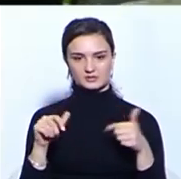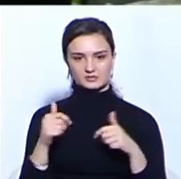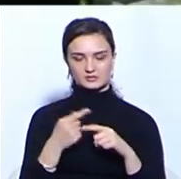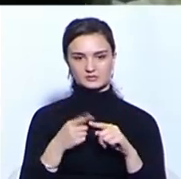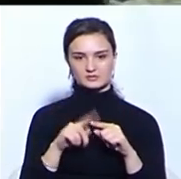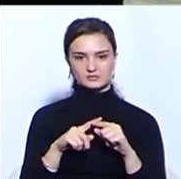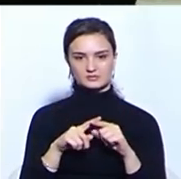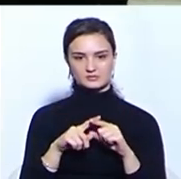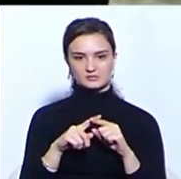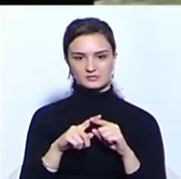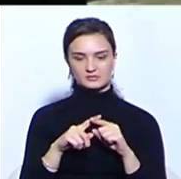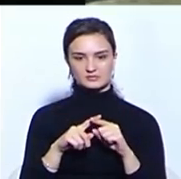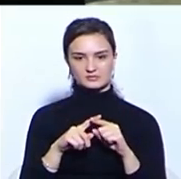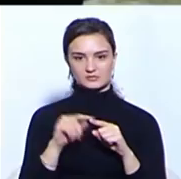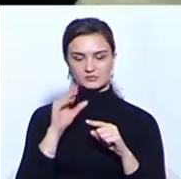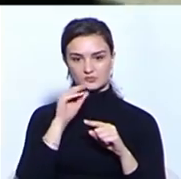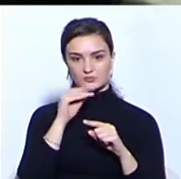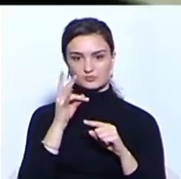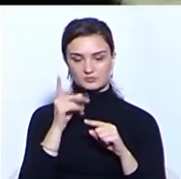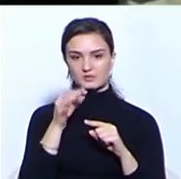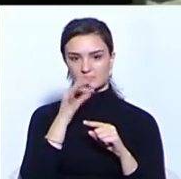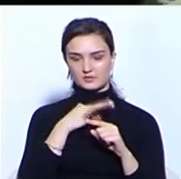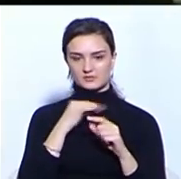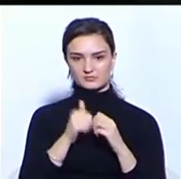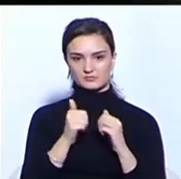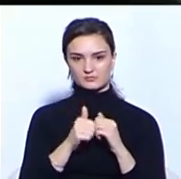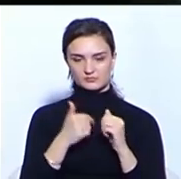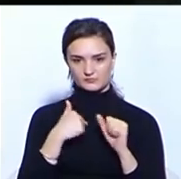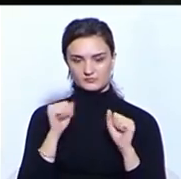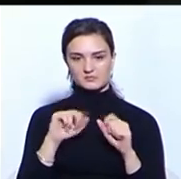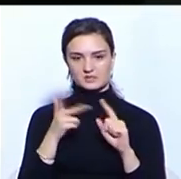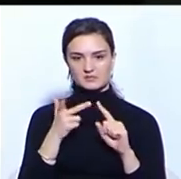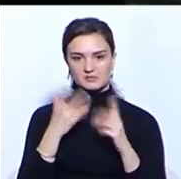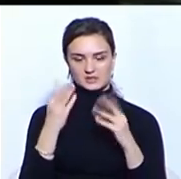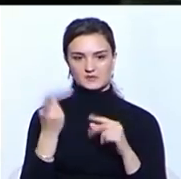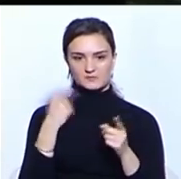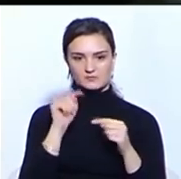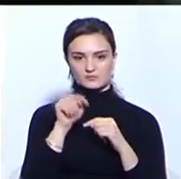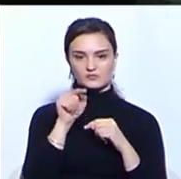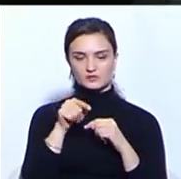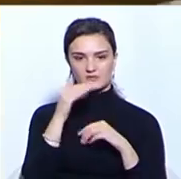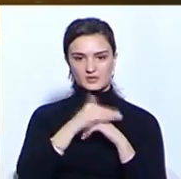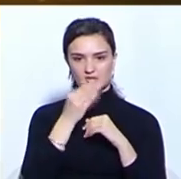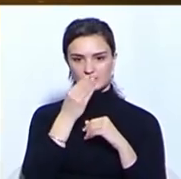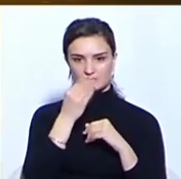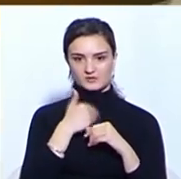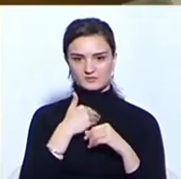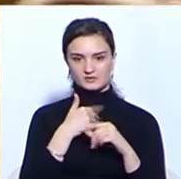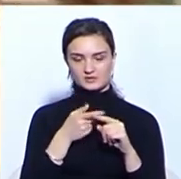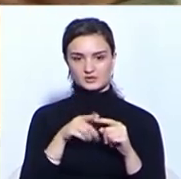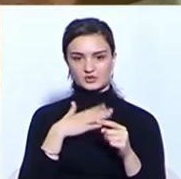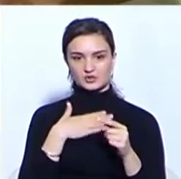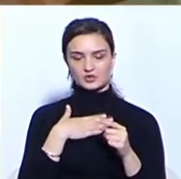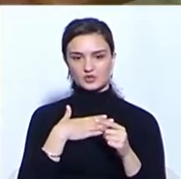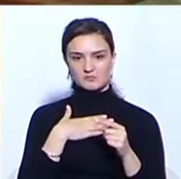ალპინისტები და უკვე მეოთხე დღეს რო უნდა ჩამოვიდნენ, მეტყვიან ხოლმე, ჩვენ შეიძლება მესამე დღეს დავუბრუნდეთ, იმიტომ რომ შენი ვახშამი გვინდა ჩვენ ისა. ჩემი